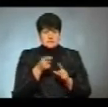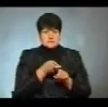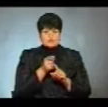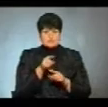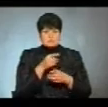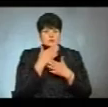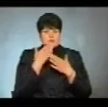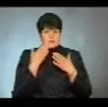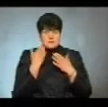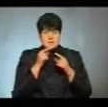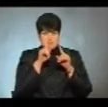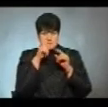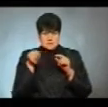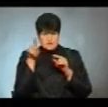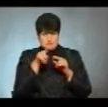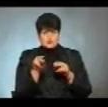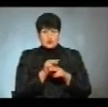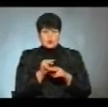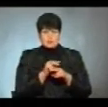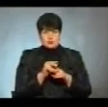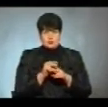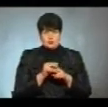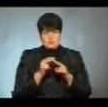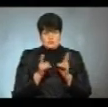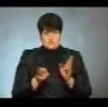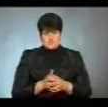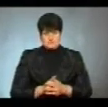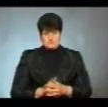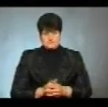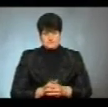про ремонт мосту. Коментувати свої дії вона